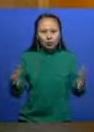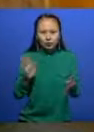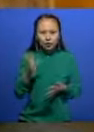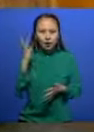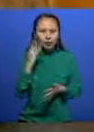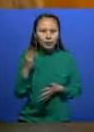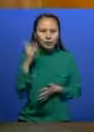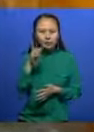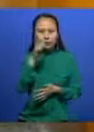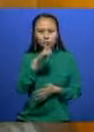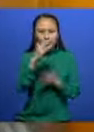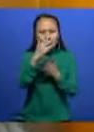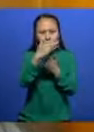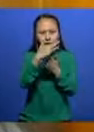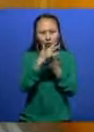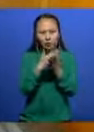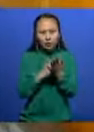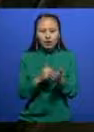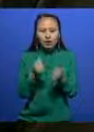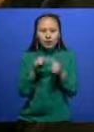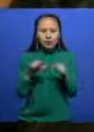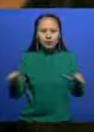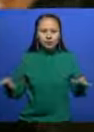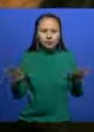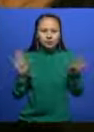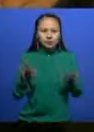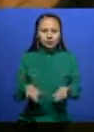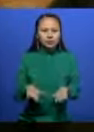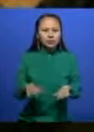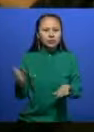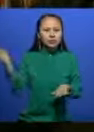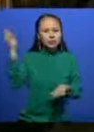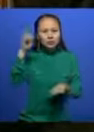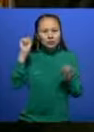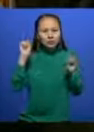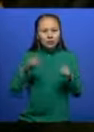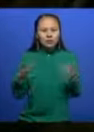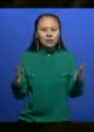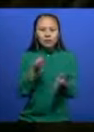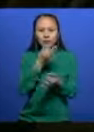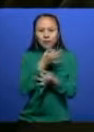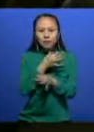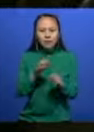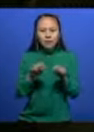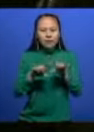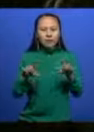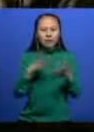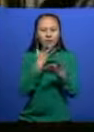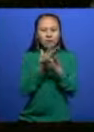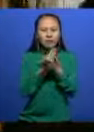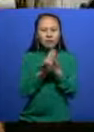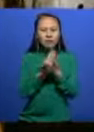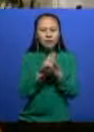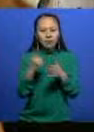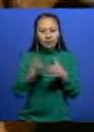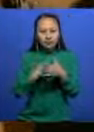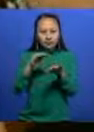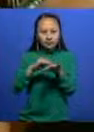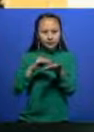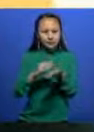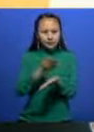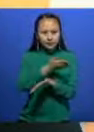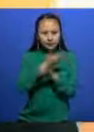алматылықтар өзінің тізімде бар жоғын анықтау үшін учаскелік комиссияға барып білуіне болады. Ал қандай да бір себептермен бұл тізімде сіздің аты-жөніңіз